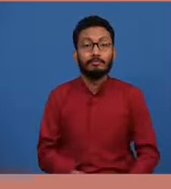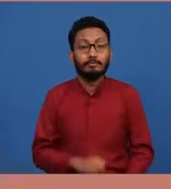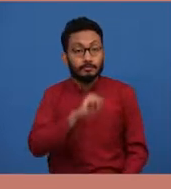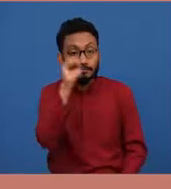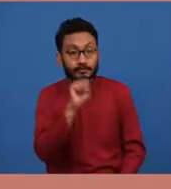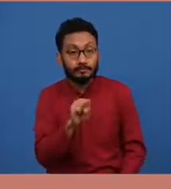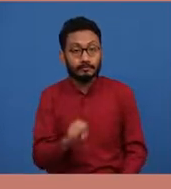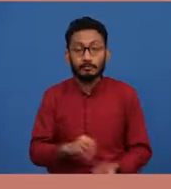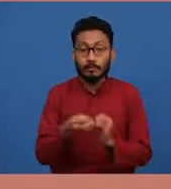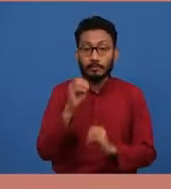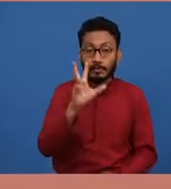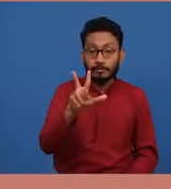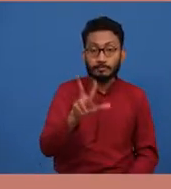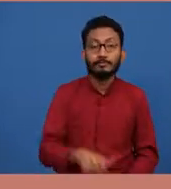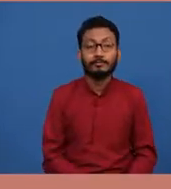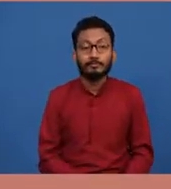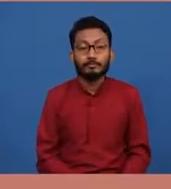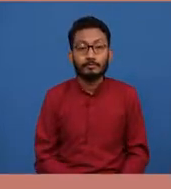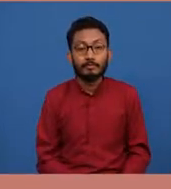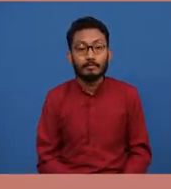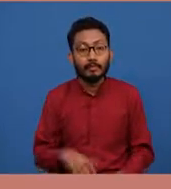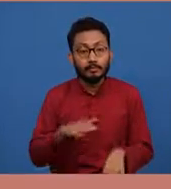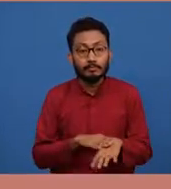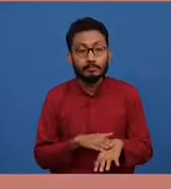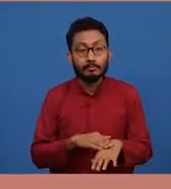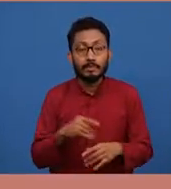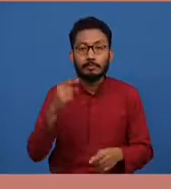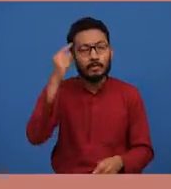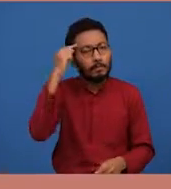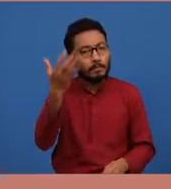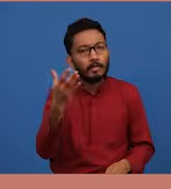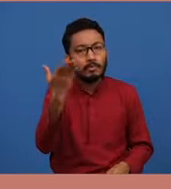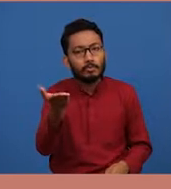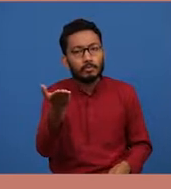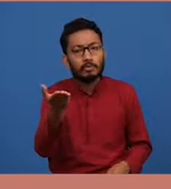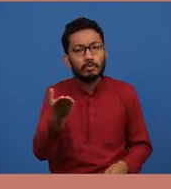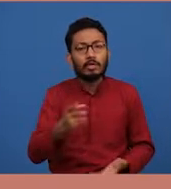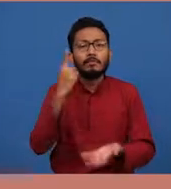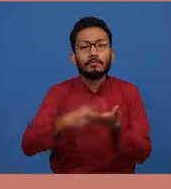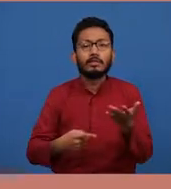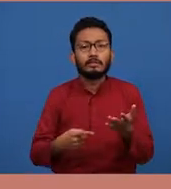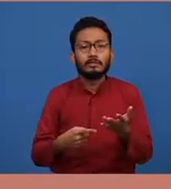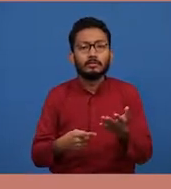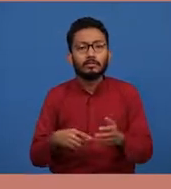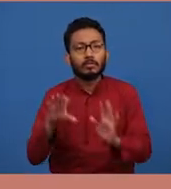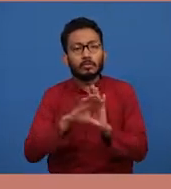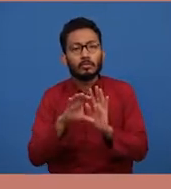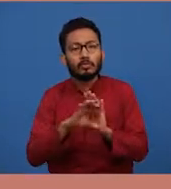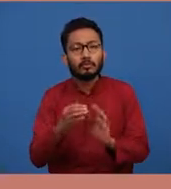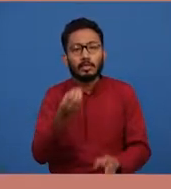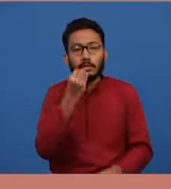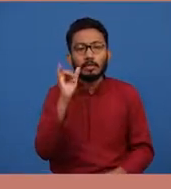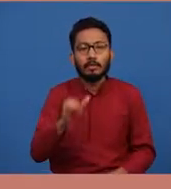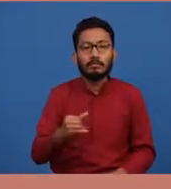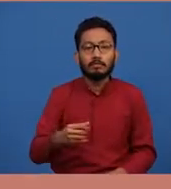Soalan yang ketiga, pada pendapat kamu, apakah contoh makanan yang